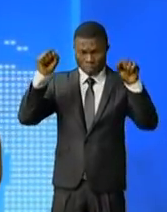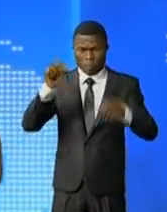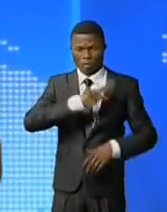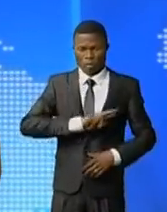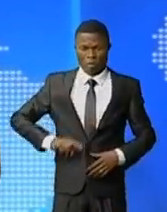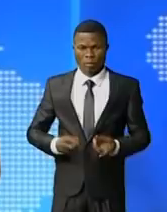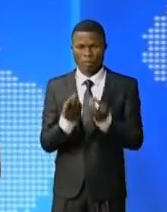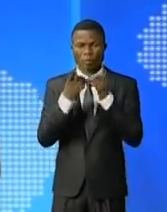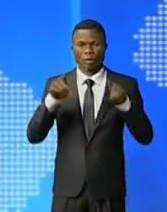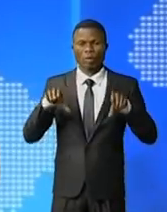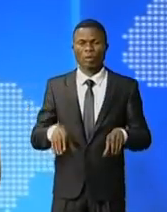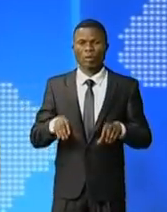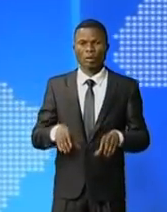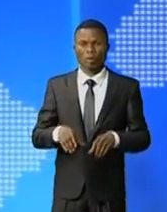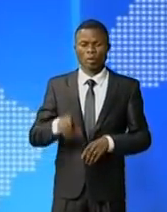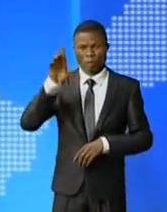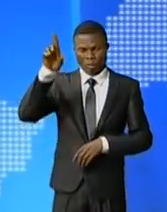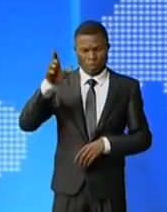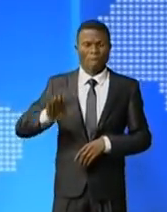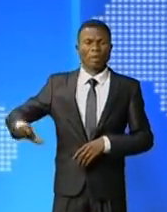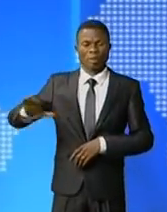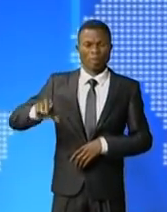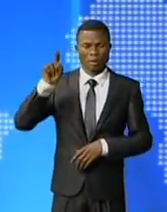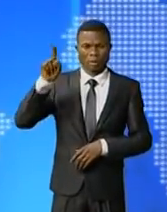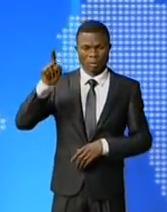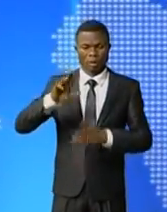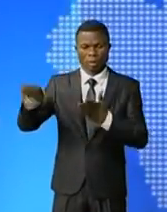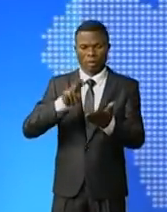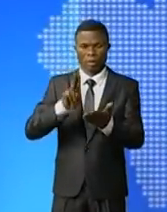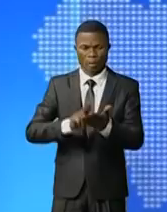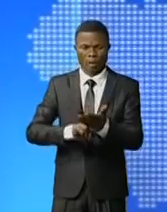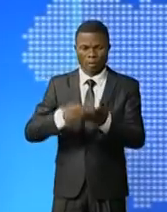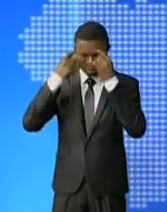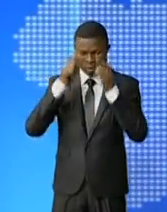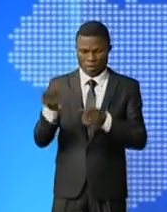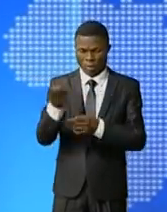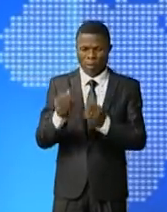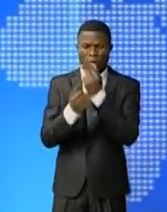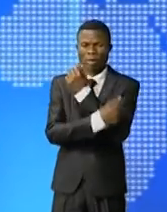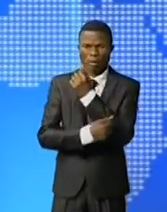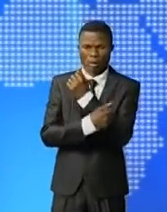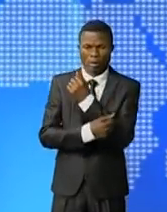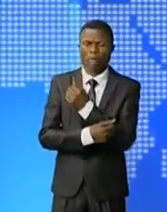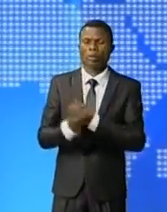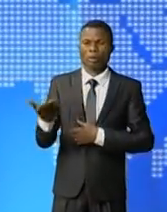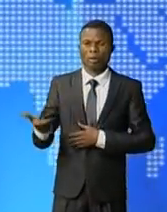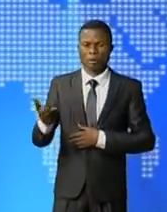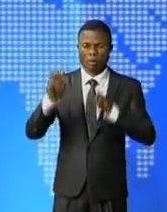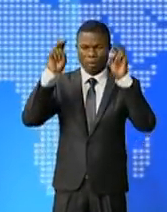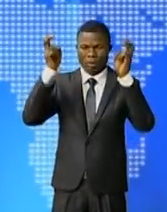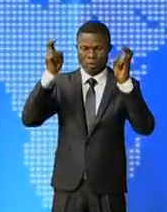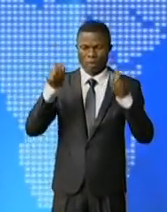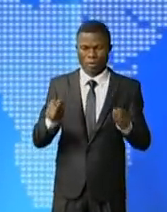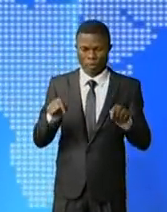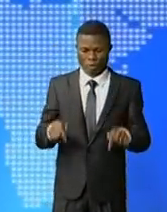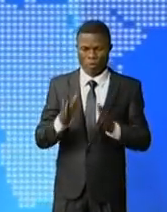République, Félix-Antoine Tshisekedi, à Istanbul après la signature des accords bilatéraux entre les deux pays. C'est le sommaire de